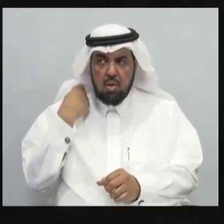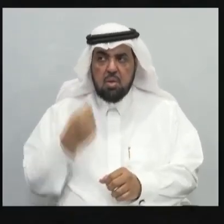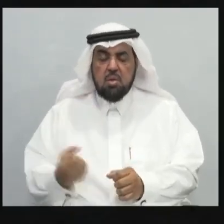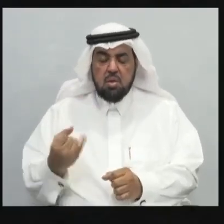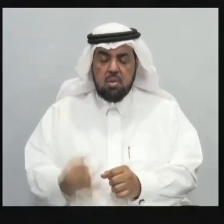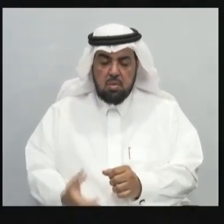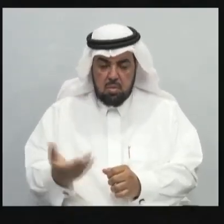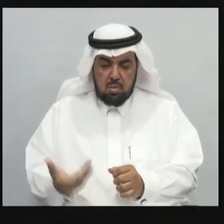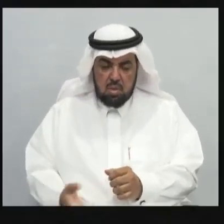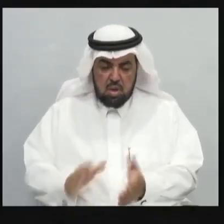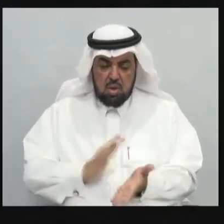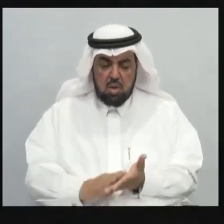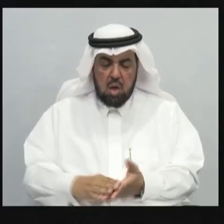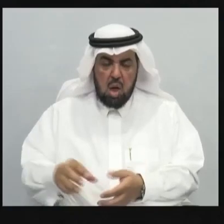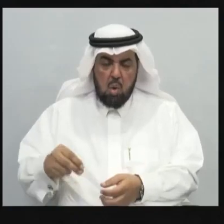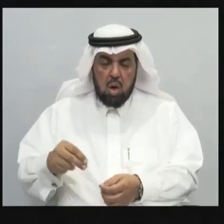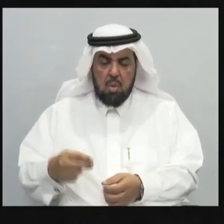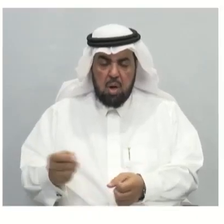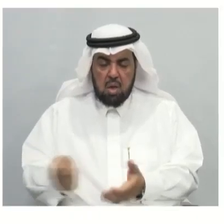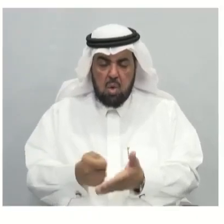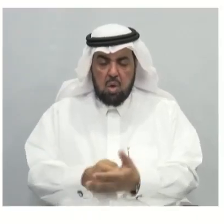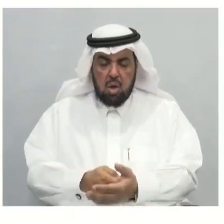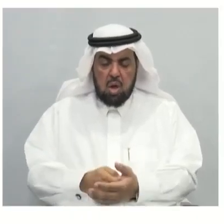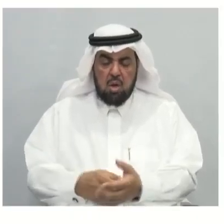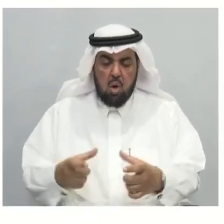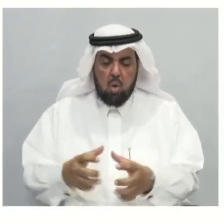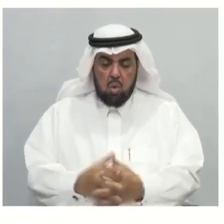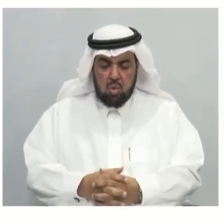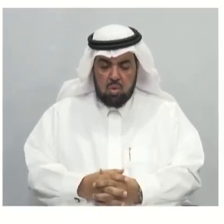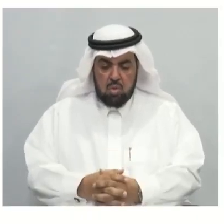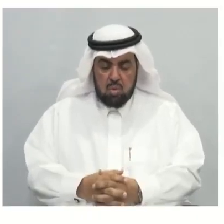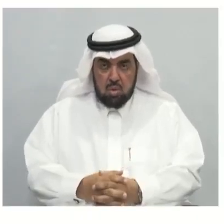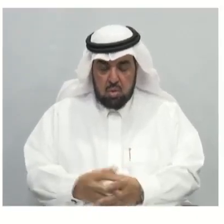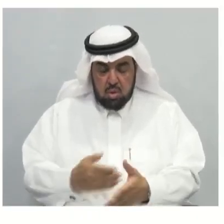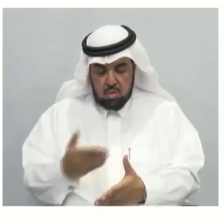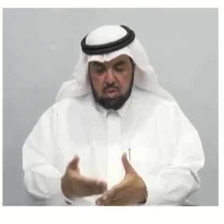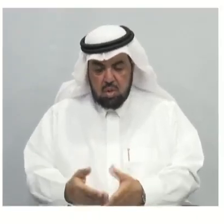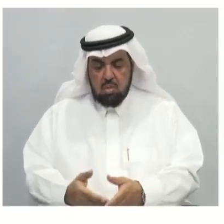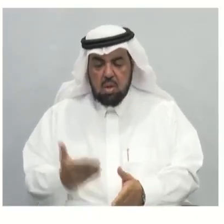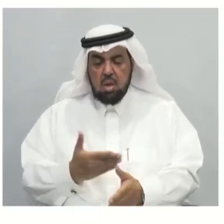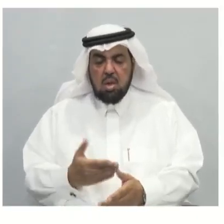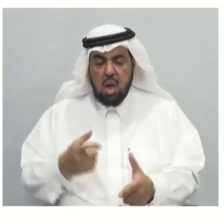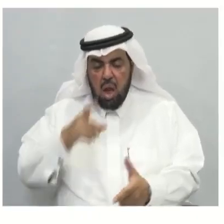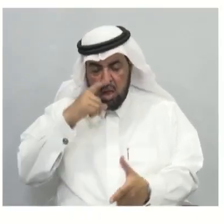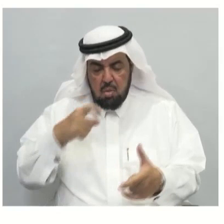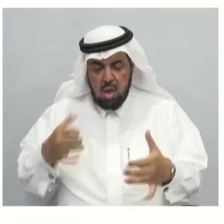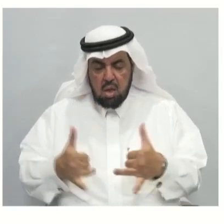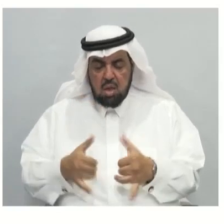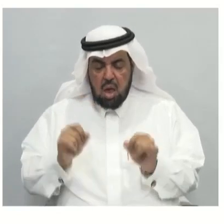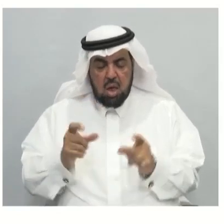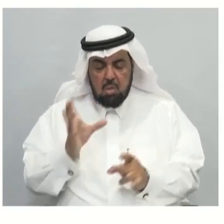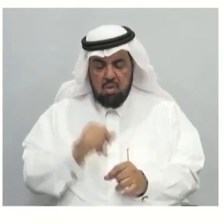رقميه يتم سحب نسخه ورقيه منها لتوقيع هذه العقود يمكن اكمالها وقراءتها من اي مكان دون اتصال بالانترنت